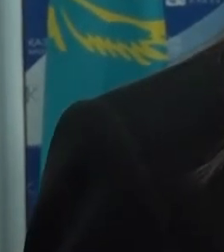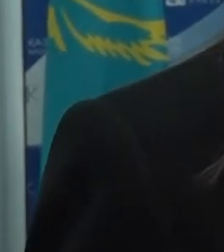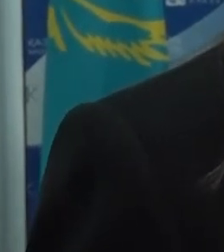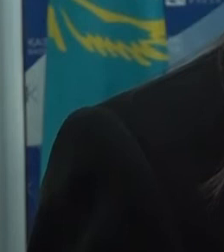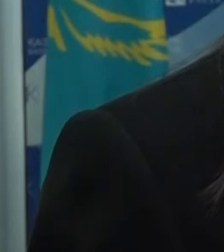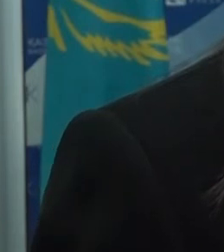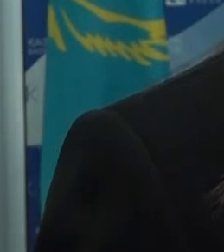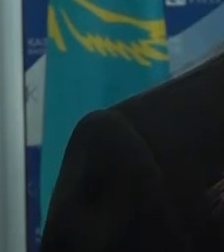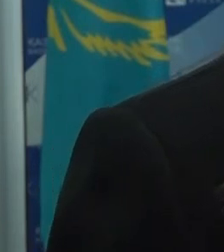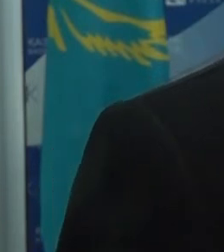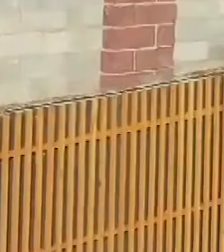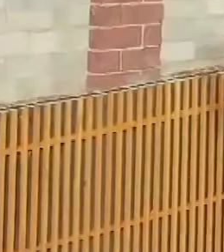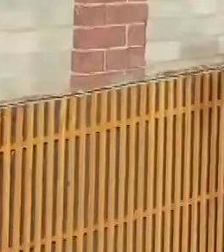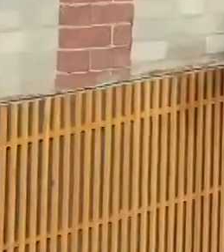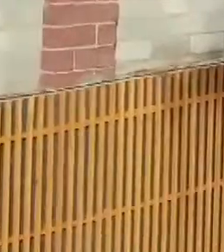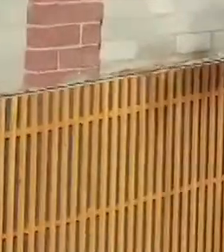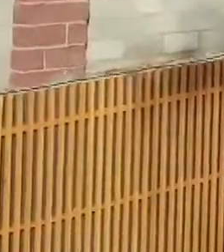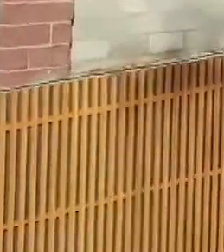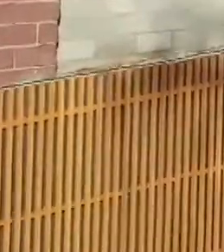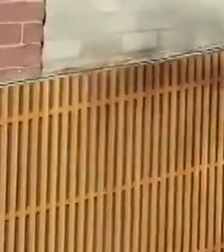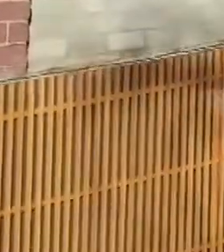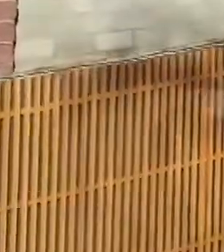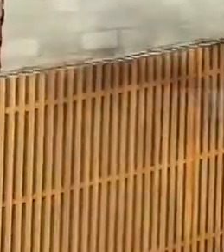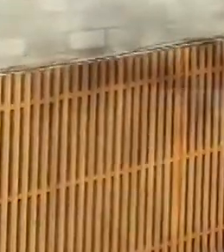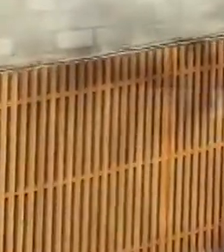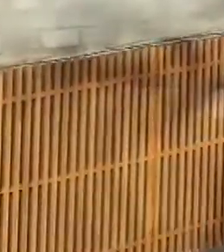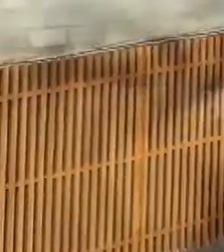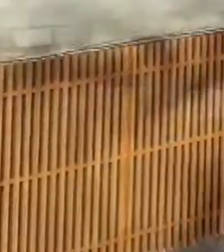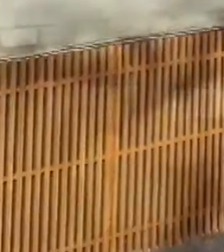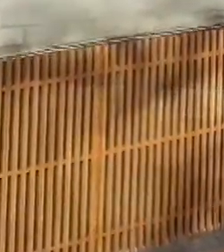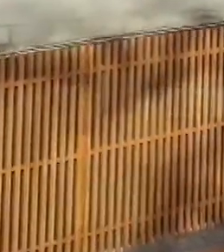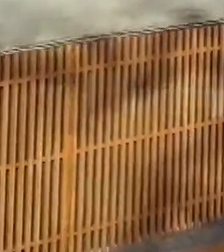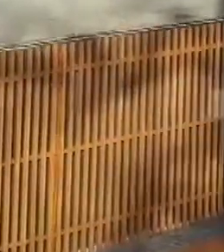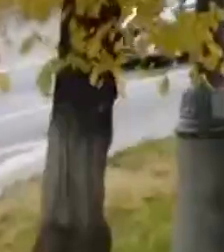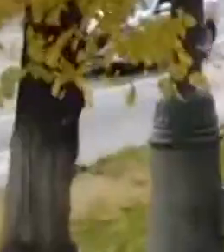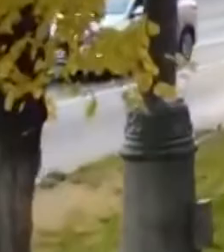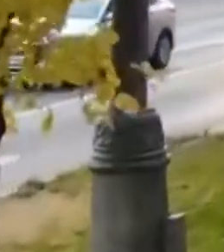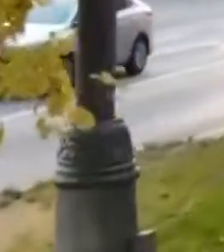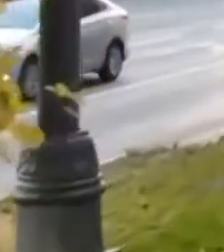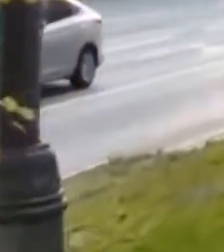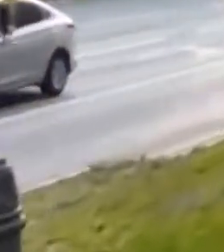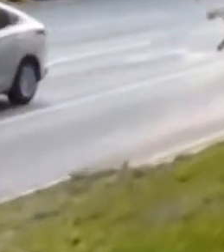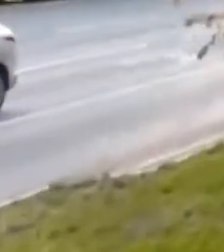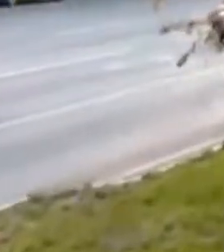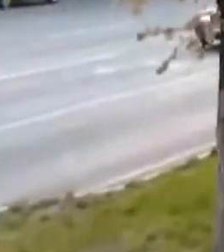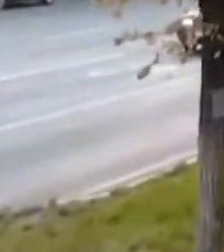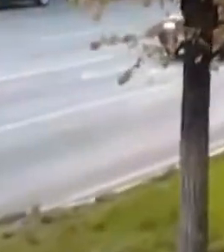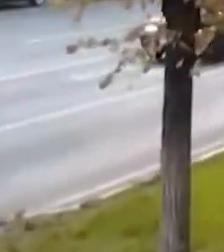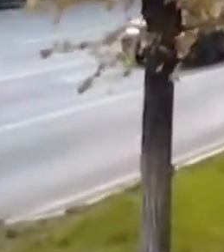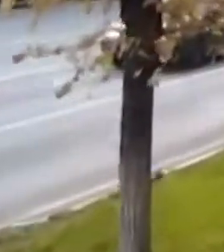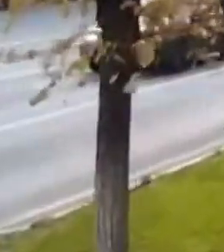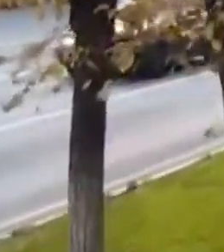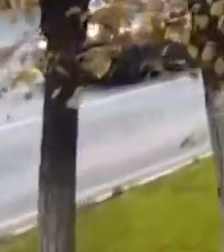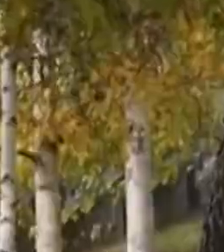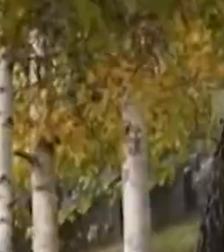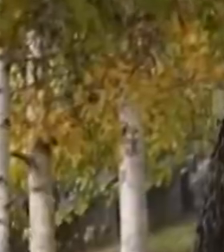презентованы широкой общественности. Сейчас в Алматы насчитывается больше 120 скверов, 14 парков и 26 бульваров, что в очередной